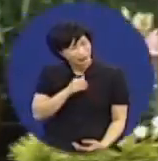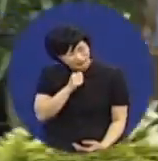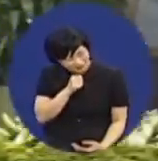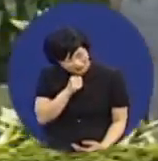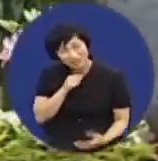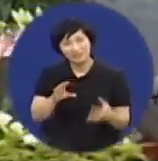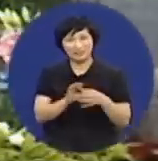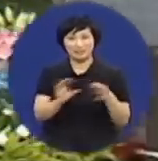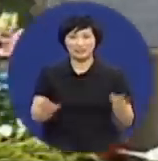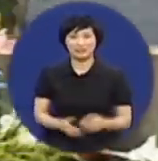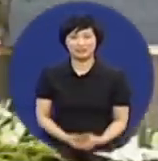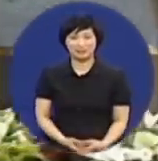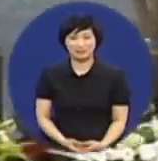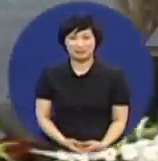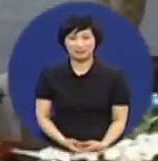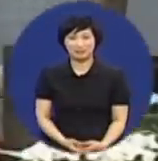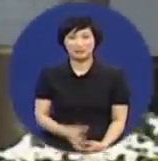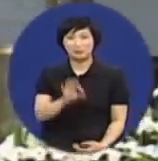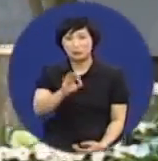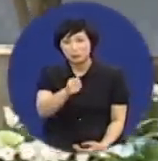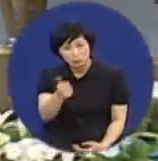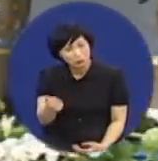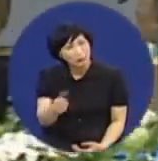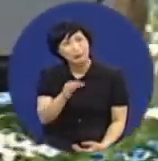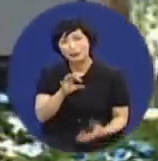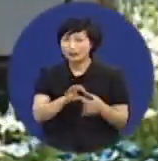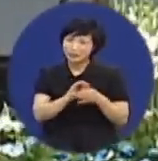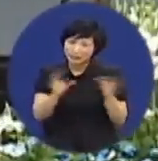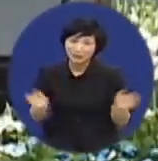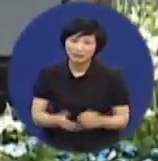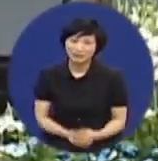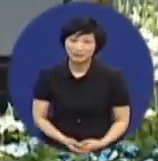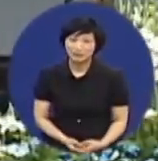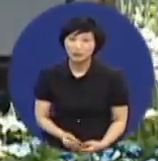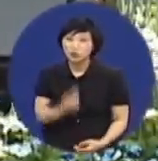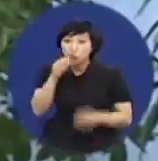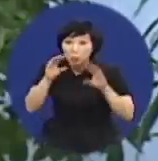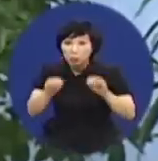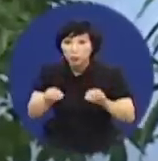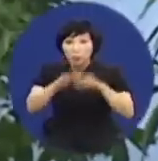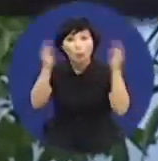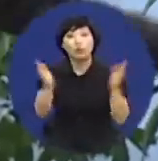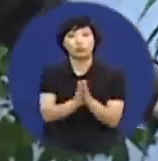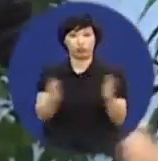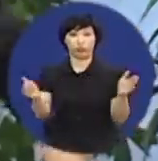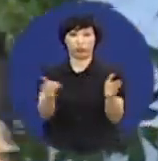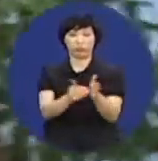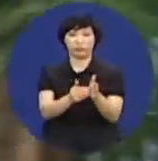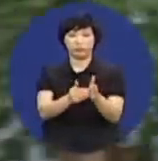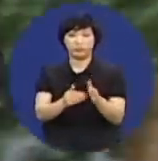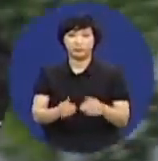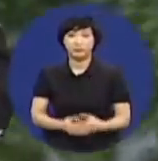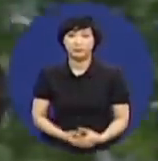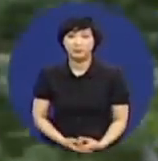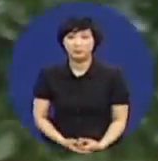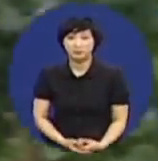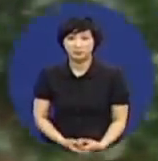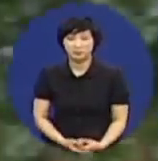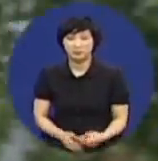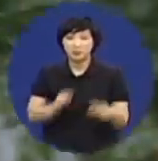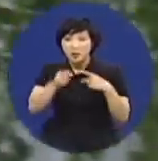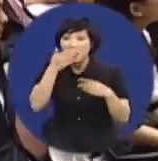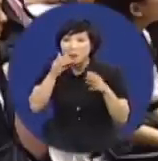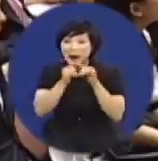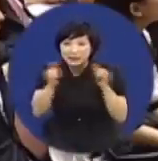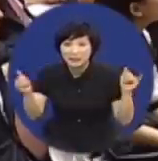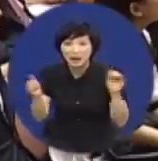少し貧しくてもいいじゃないですか。少し乏しくてもいいじゃないですか。死ねば全てが終わりです。理解でき